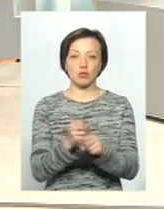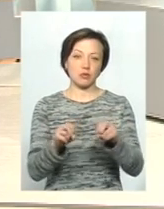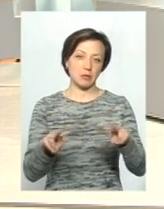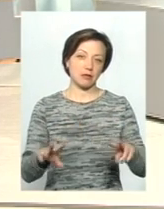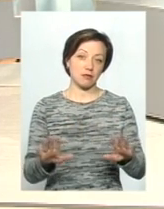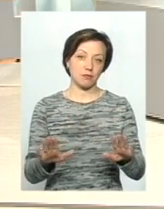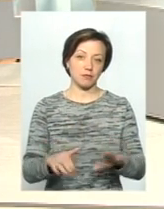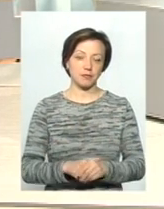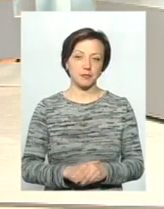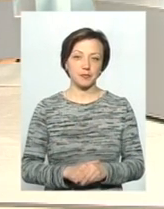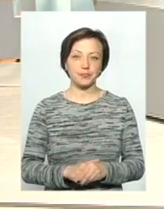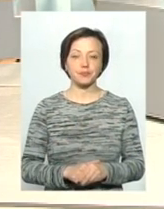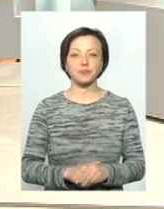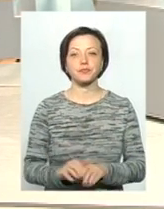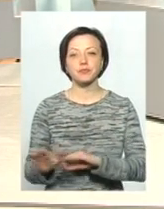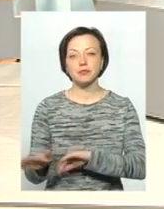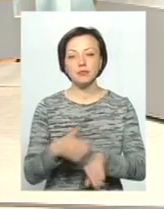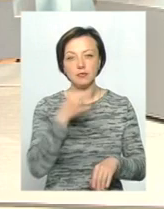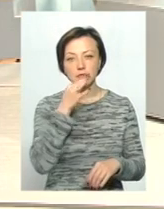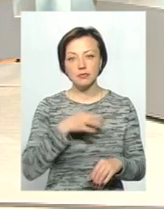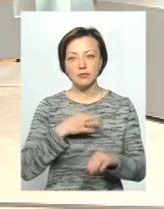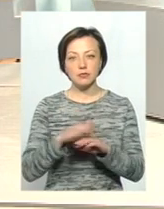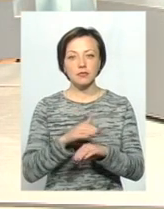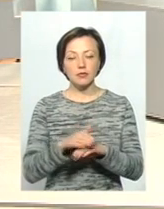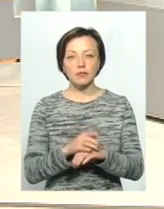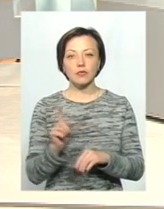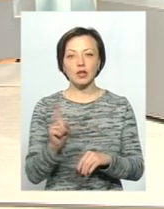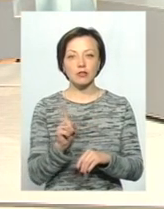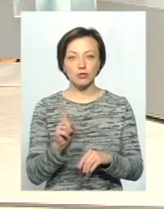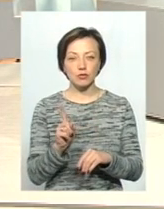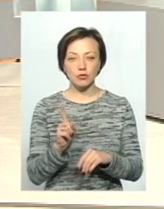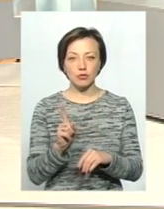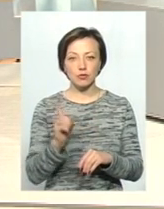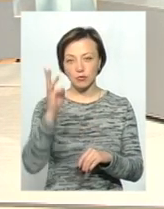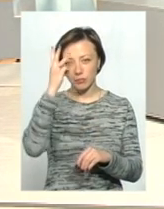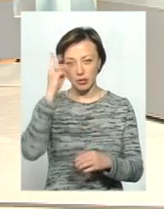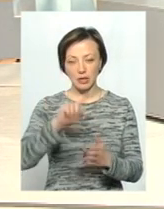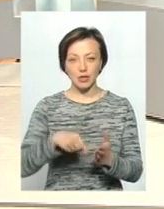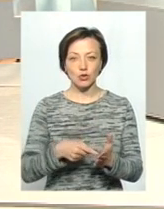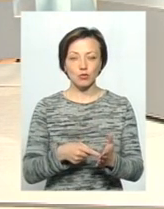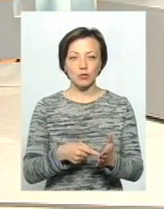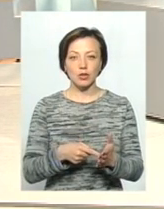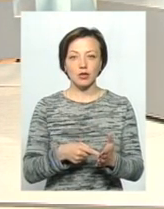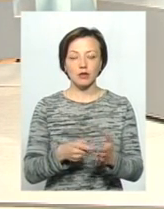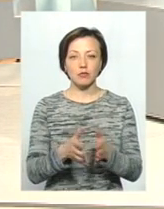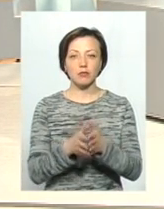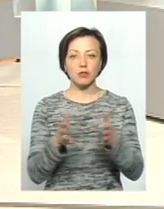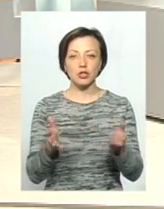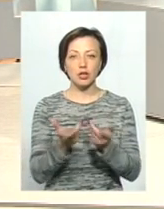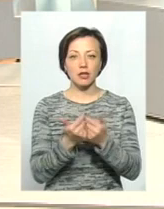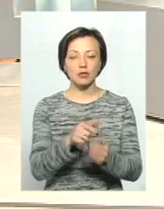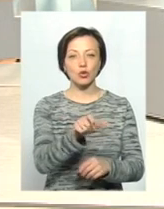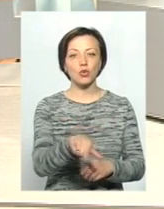фахівці. Скажіть, будь ласка, для того, щоб в Хмельницькому більша кількість